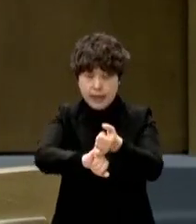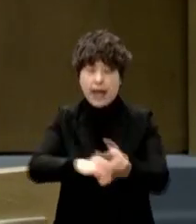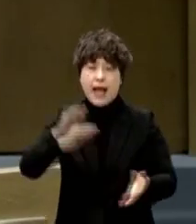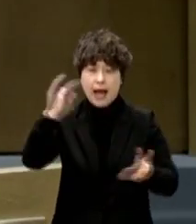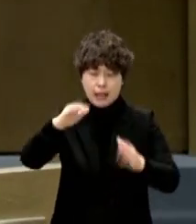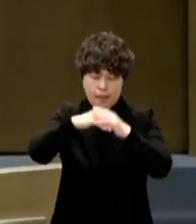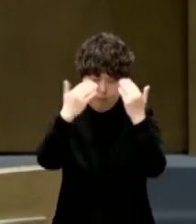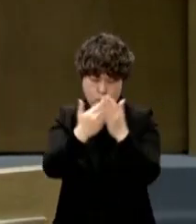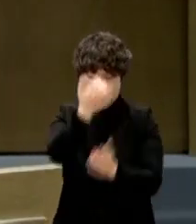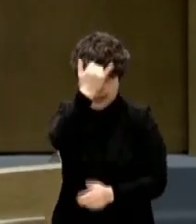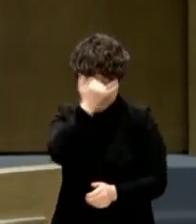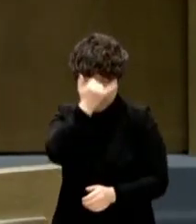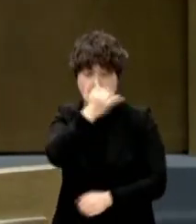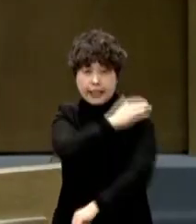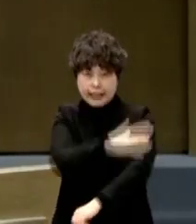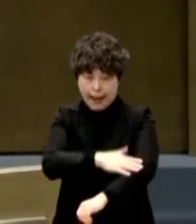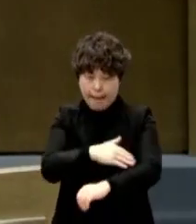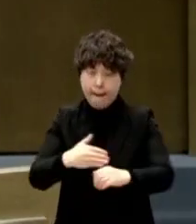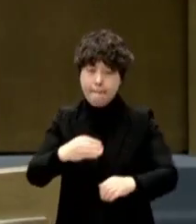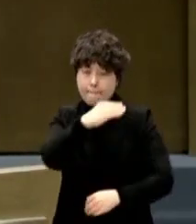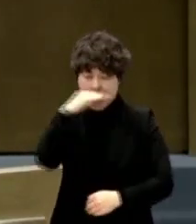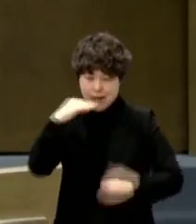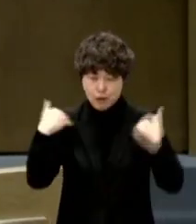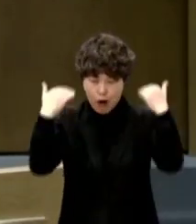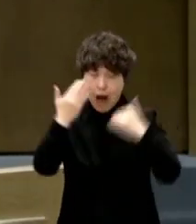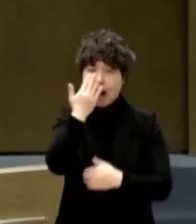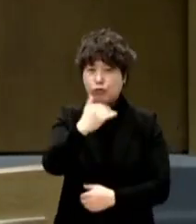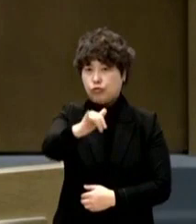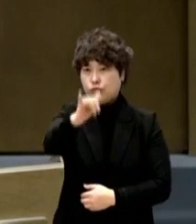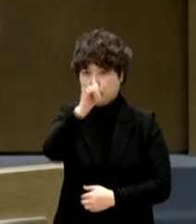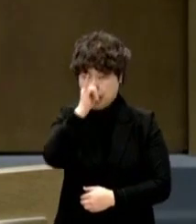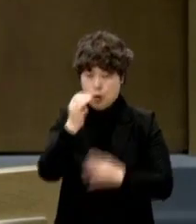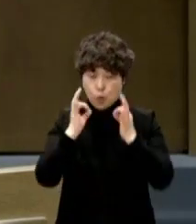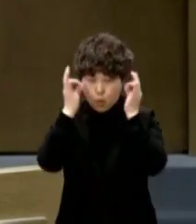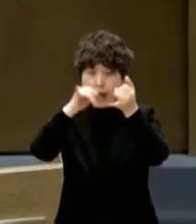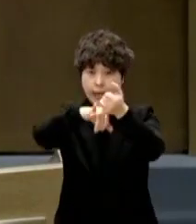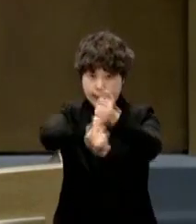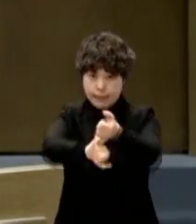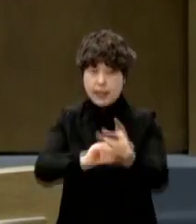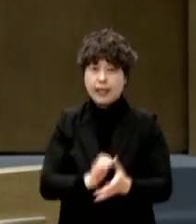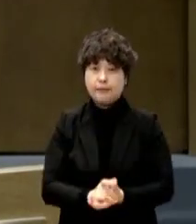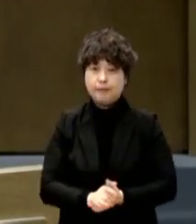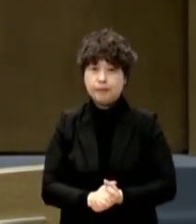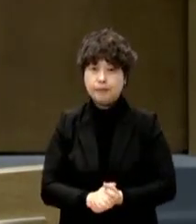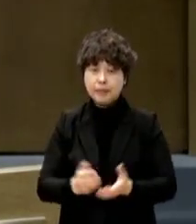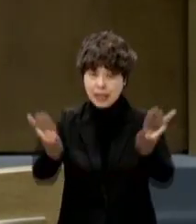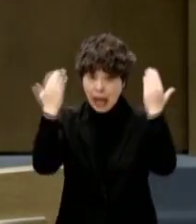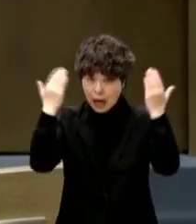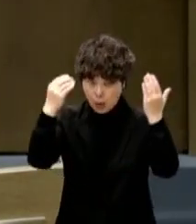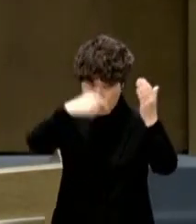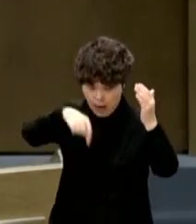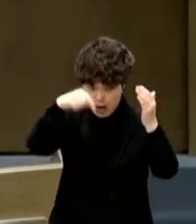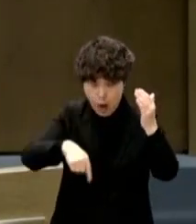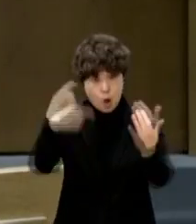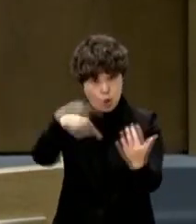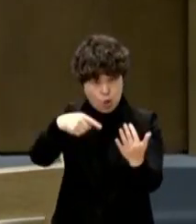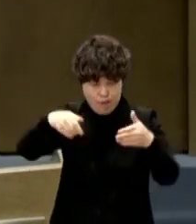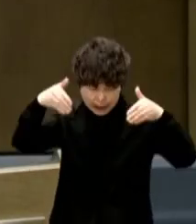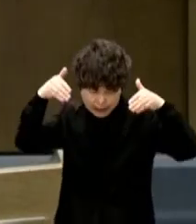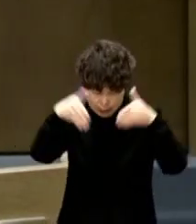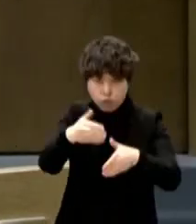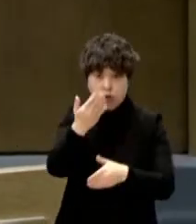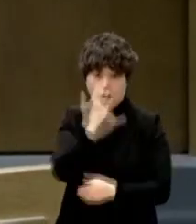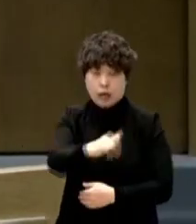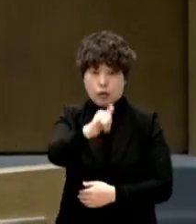인성과 역량을 갖추고 바르게 성장할 수 있도록 최선을 다하겠습니다. 학교는 교육에만 온전히 집중할 수